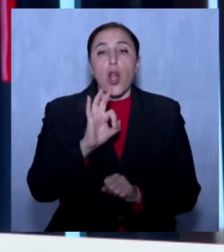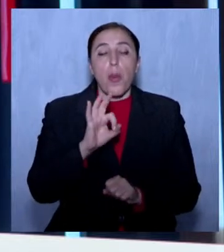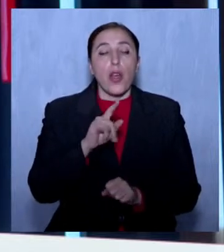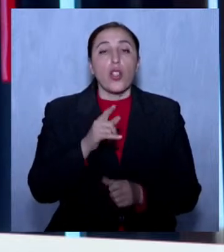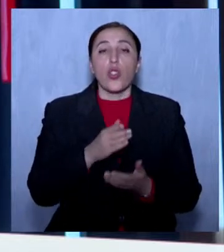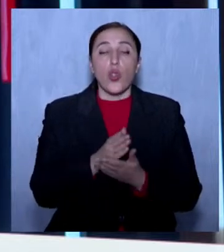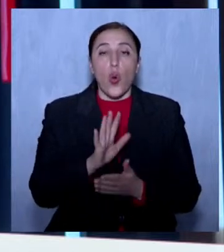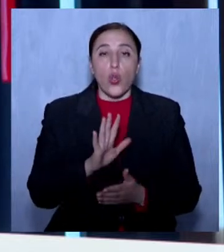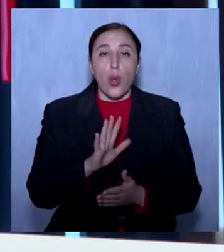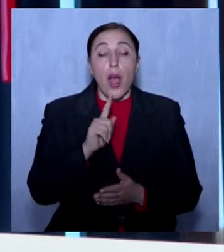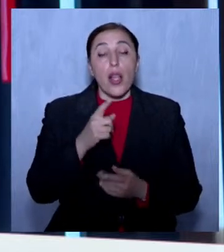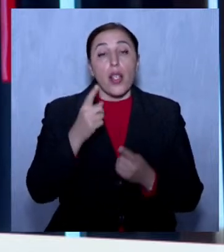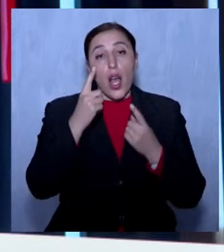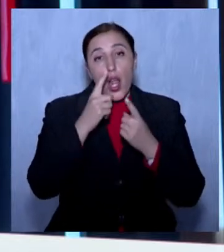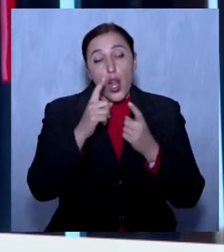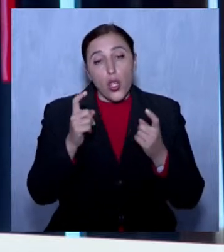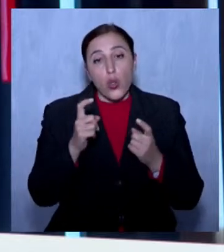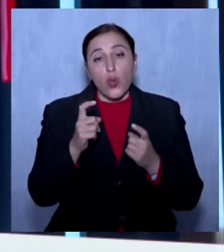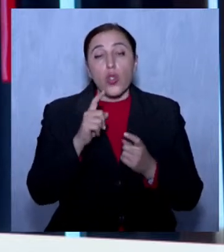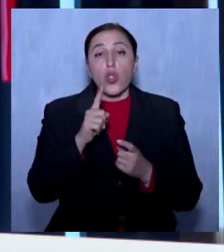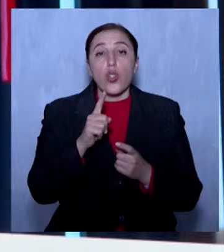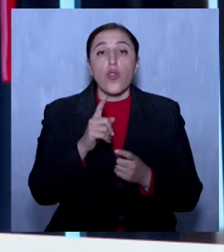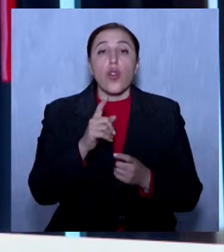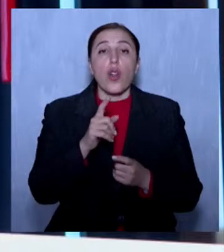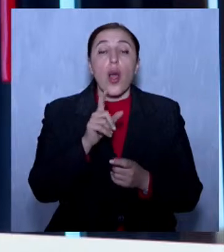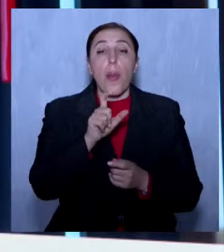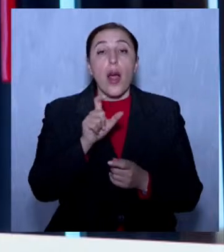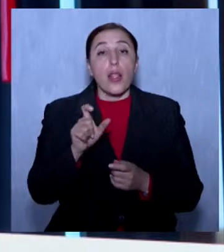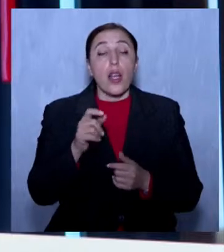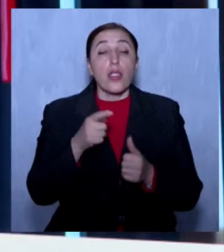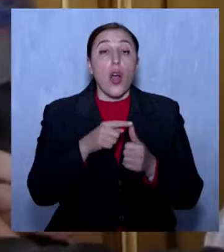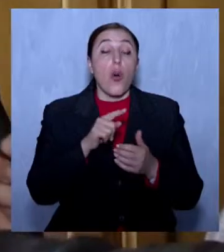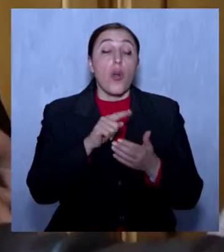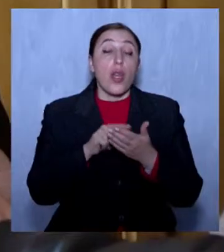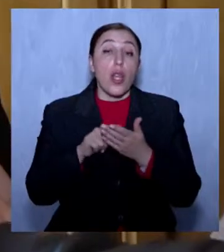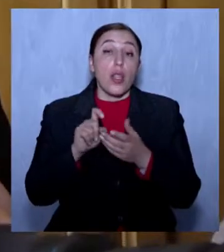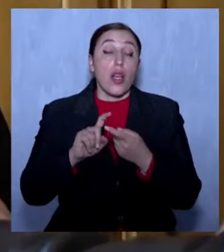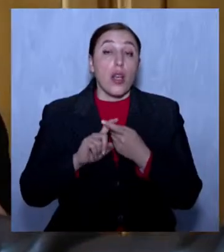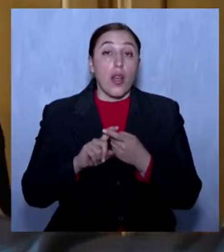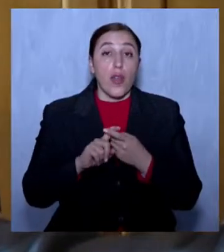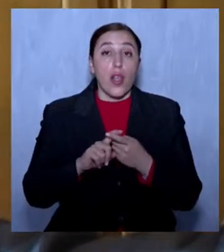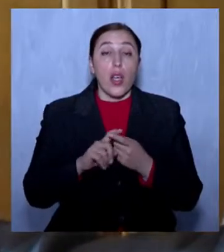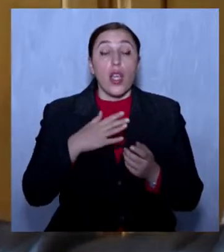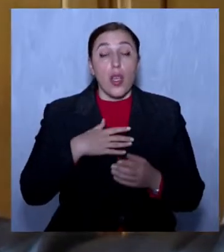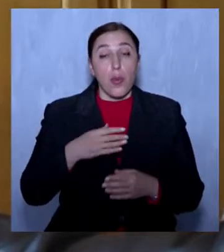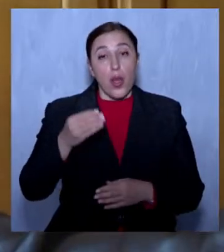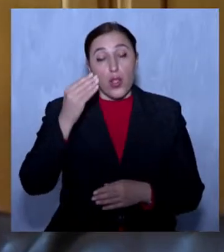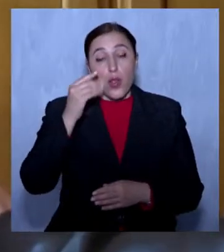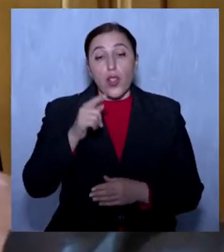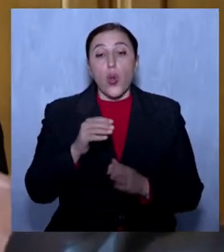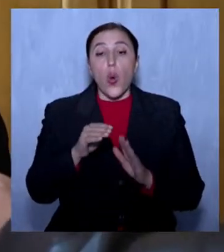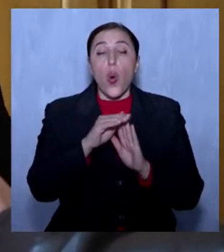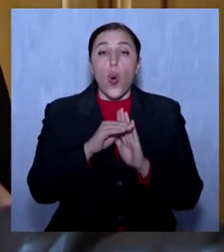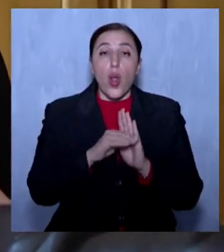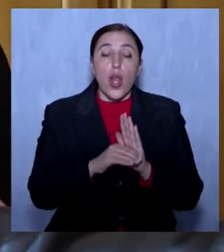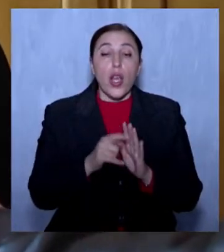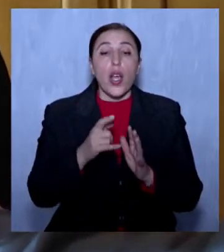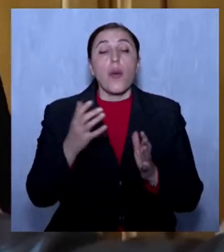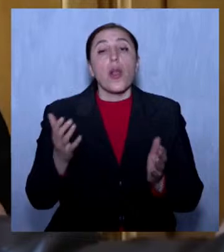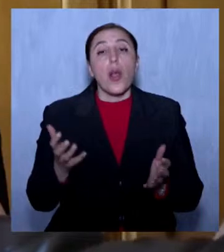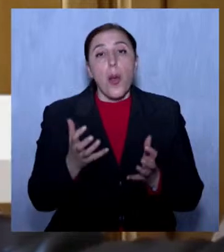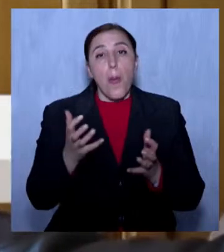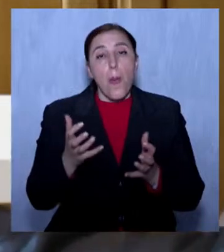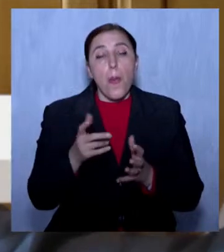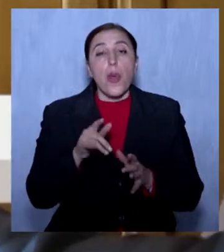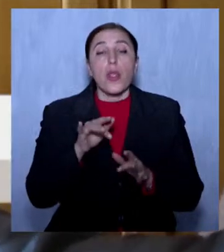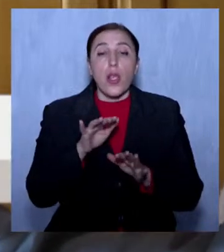այս հայտարարությունները ունեն կոնկրետ հասցեատերեր։ Ես չեմ կարծում, որ օրենքի տառը պահպանելը կարող է